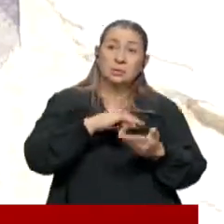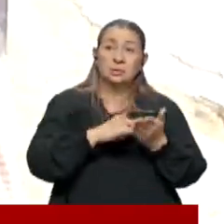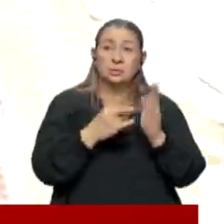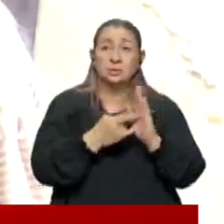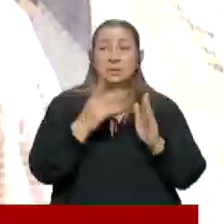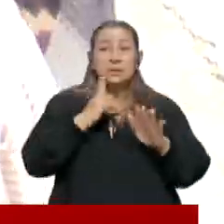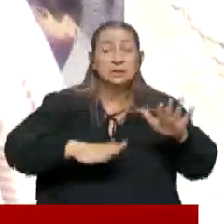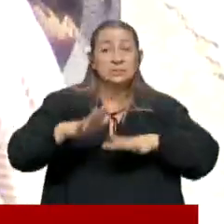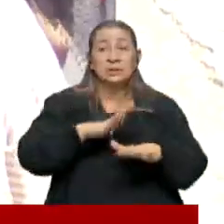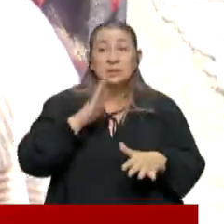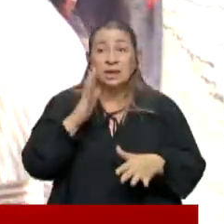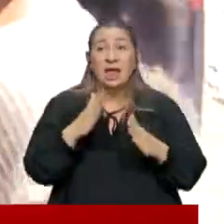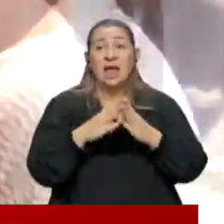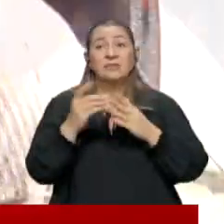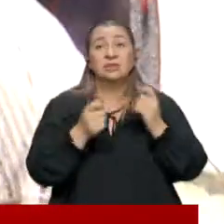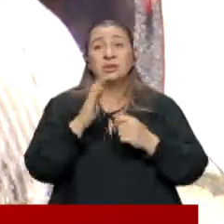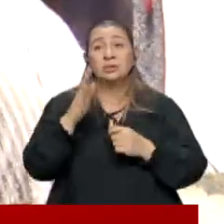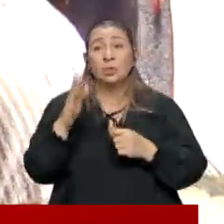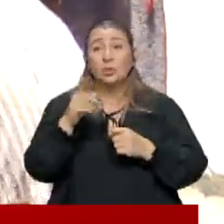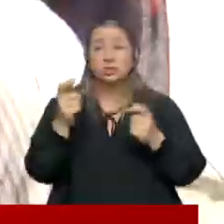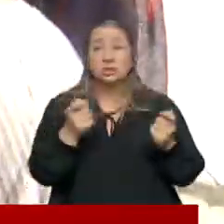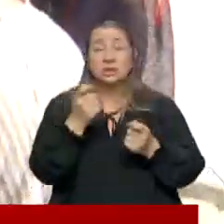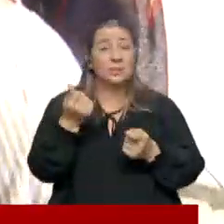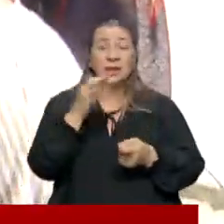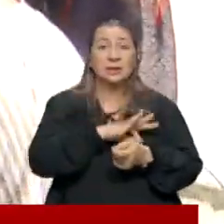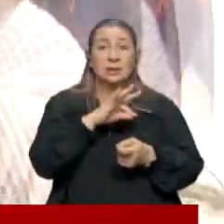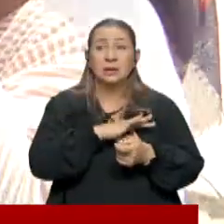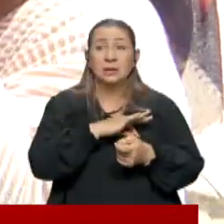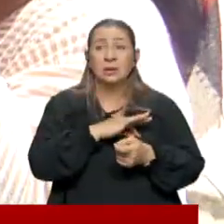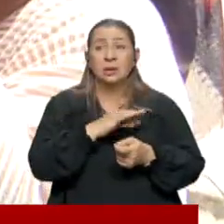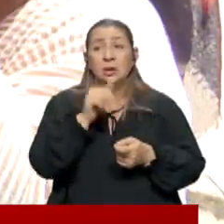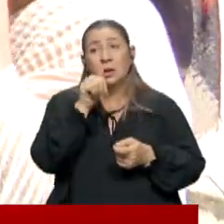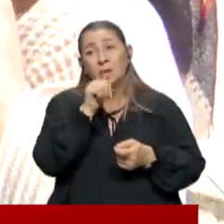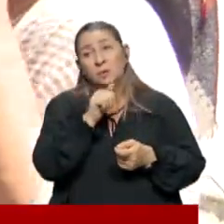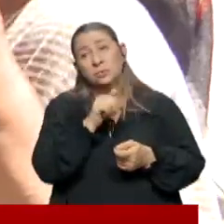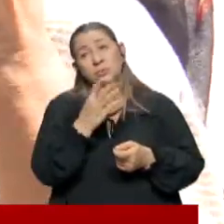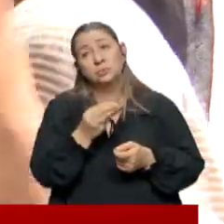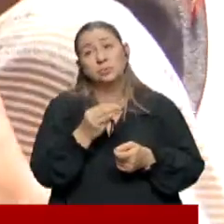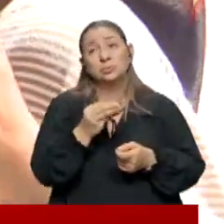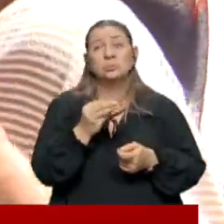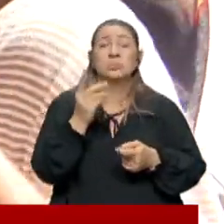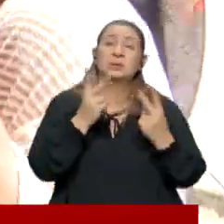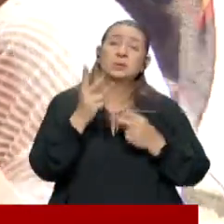ediyorum. Temizliklere gidiyorum, ev işlerine gidiyorum. O çalıştıklarınızdan ne kadar geliyor ayda? 600 oluyor,